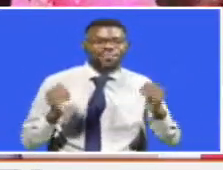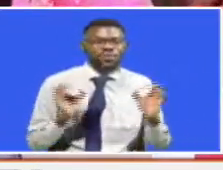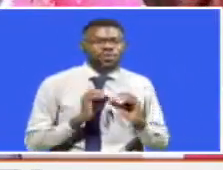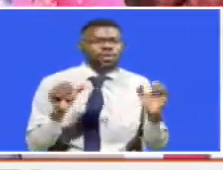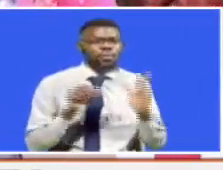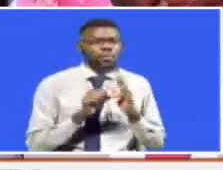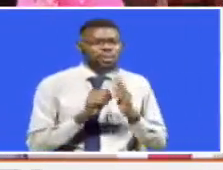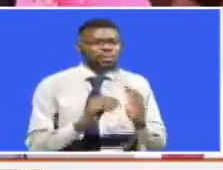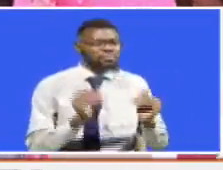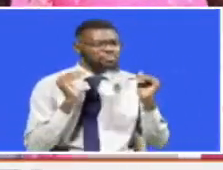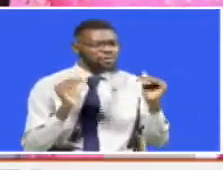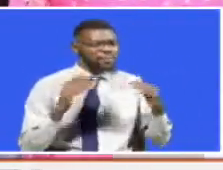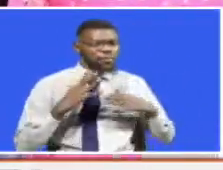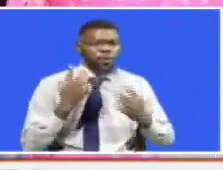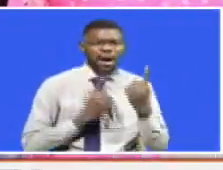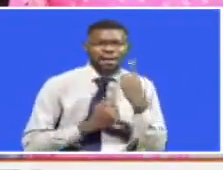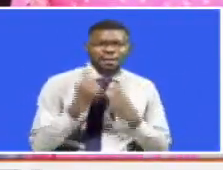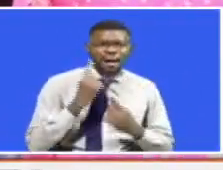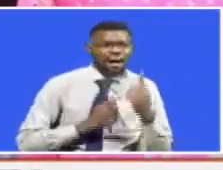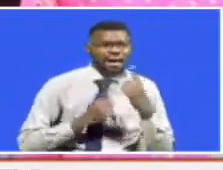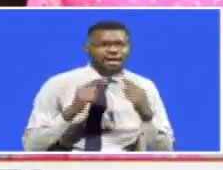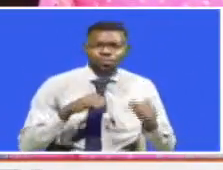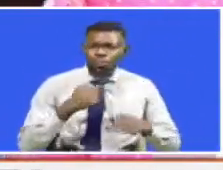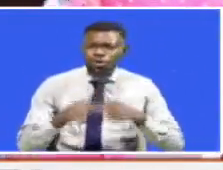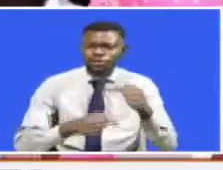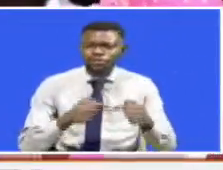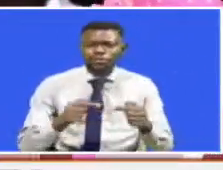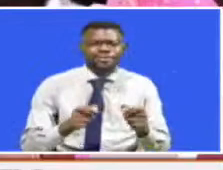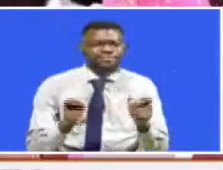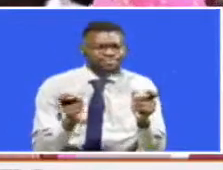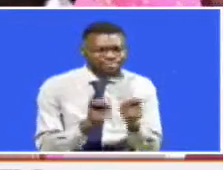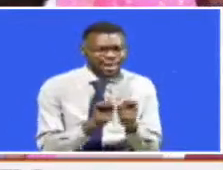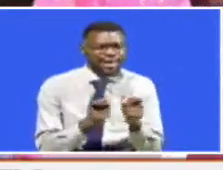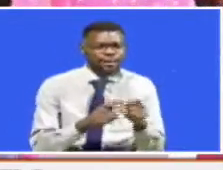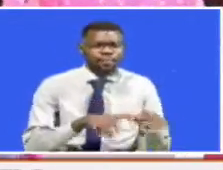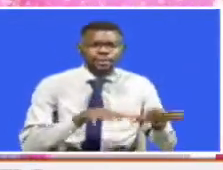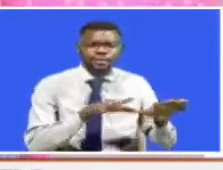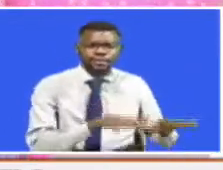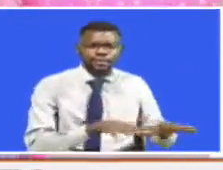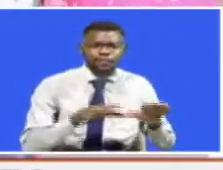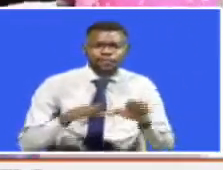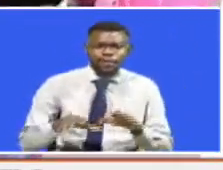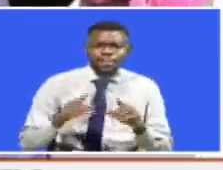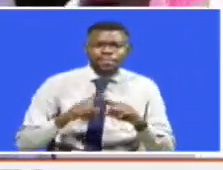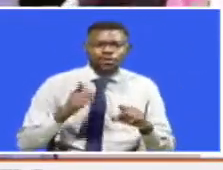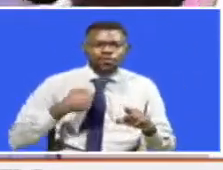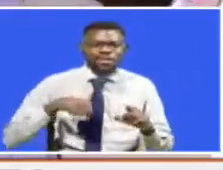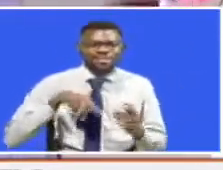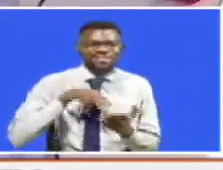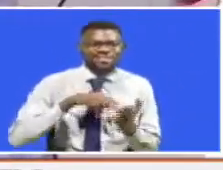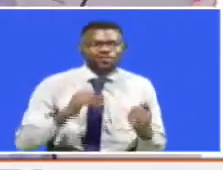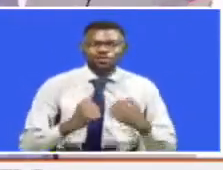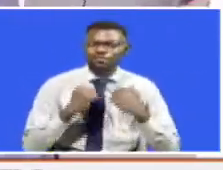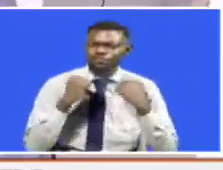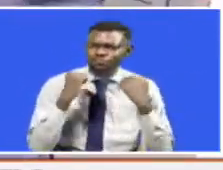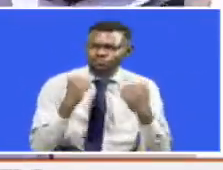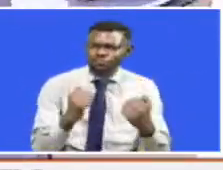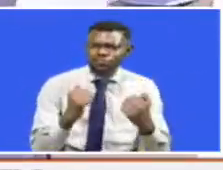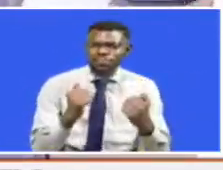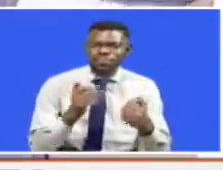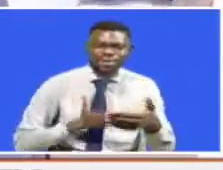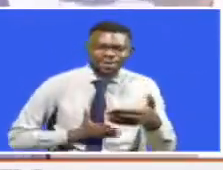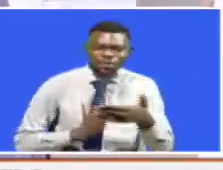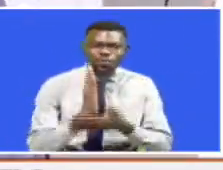shinda na kilio cha wananchi akijazimwa. Bando wananchi wanalia. Lakini nataka kusema ya kwamba tutasimama imara mpaka hatimaye